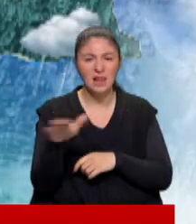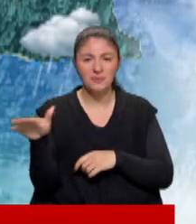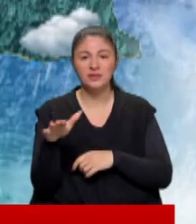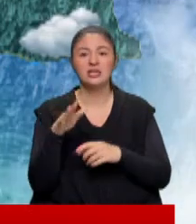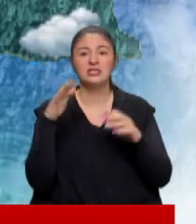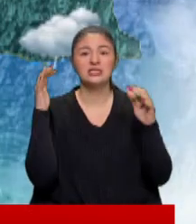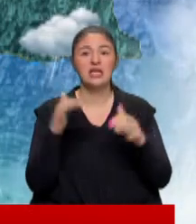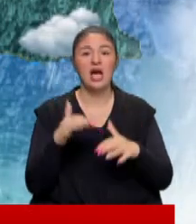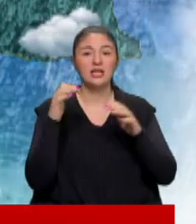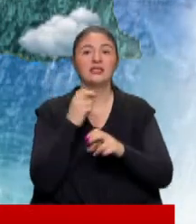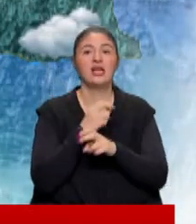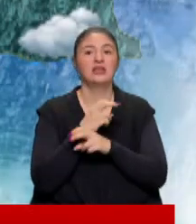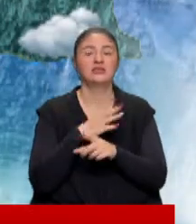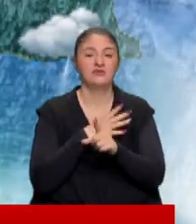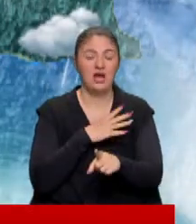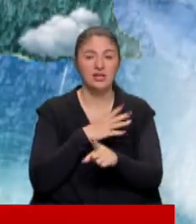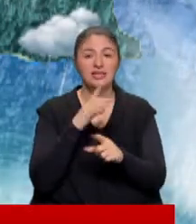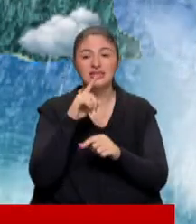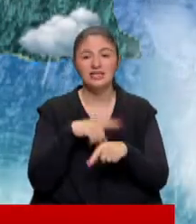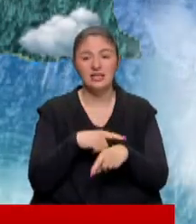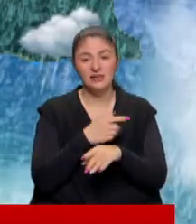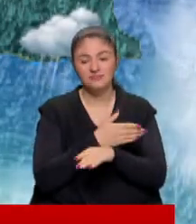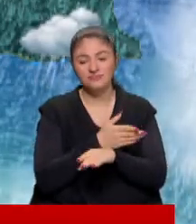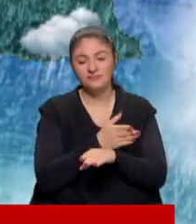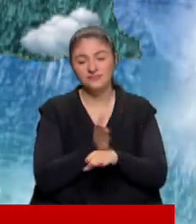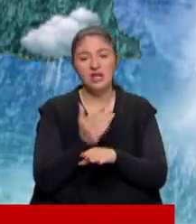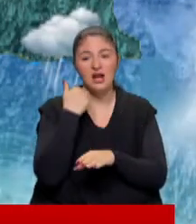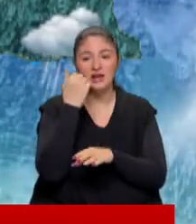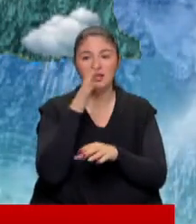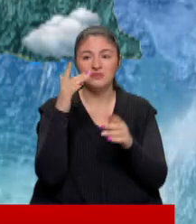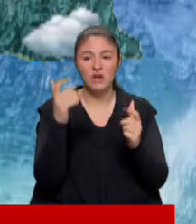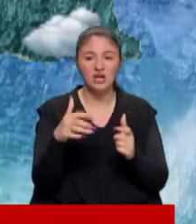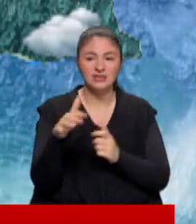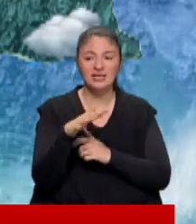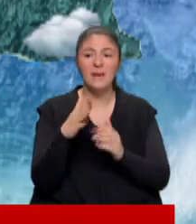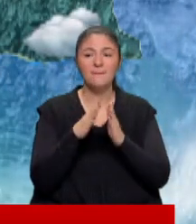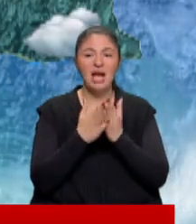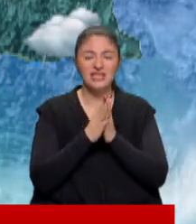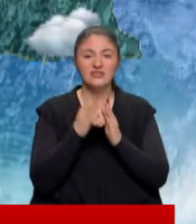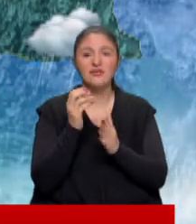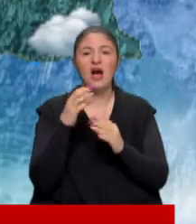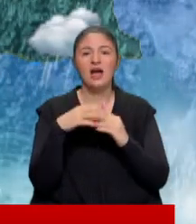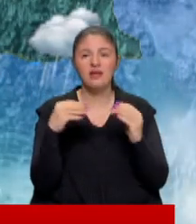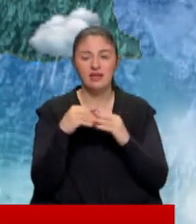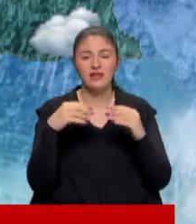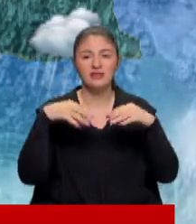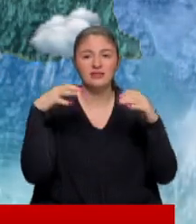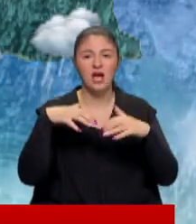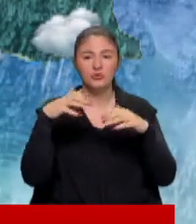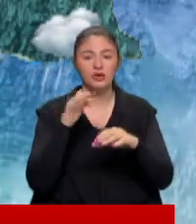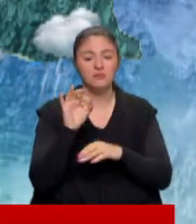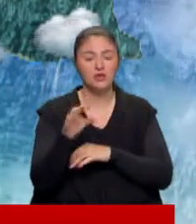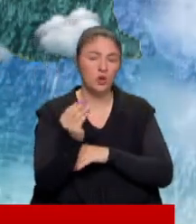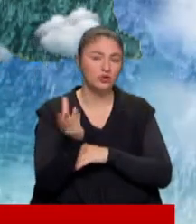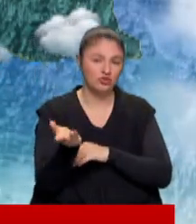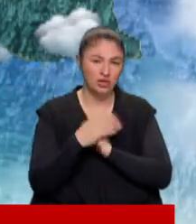tamamında sağanak yağış riski görülüyor. Saatler ilerledikçe Akdeniz bölgesinde Mersin ve Adana'ya da sağanak yağışlar